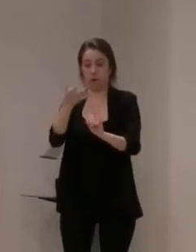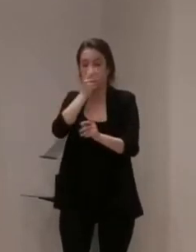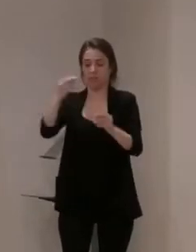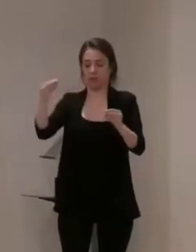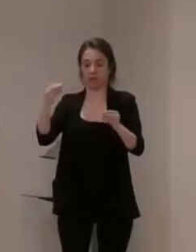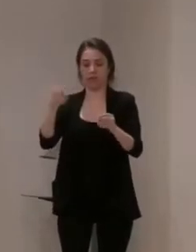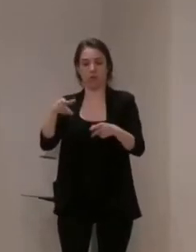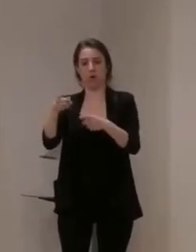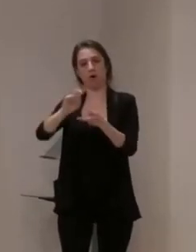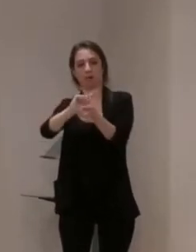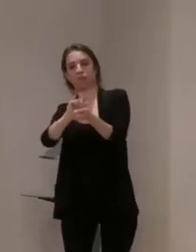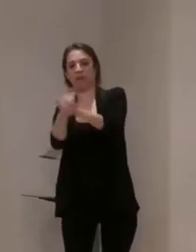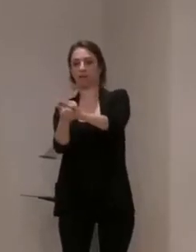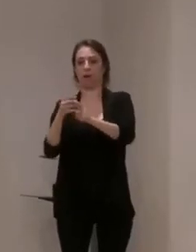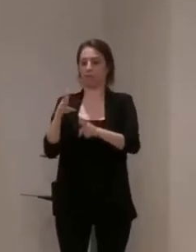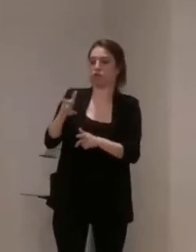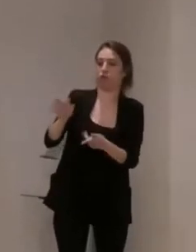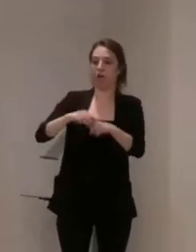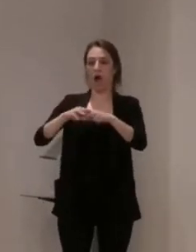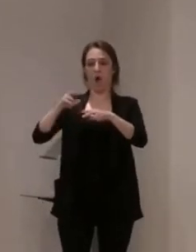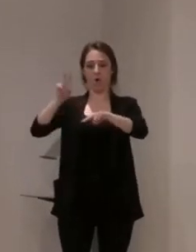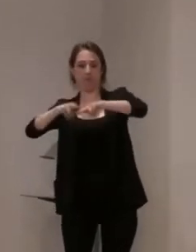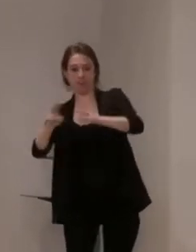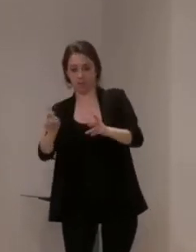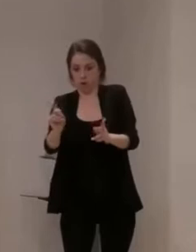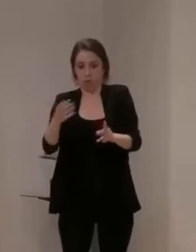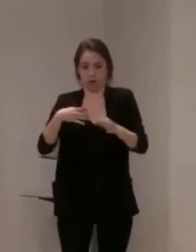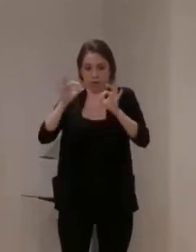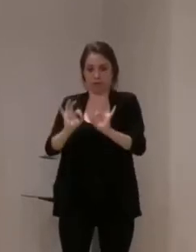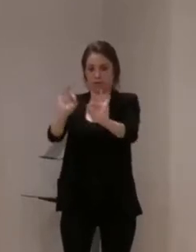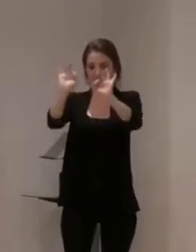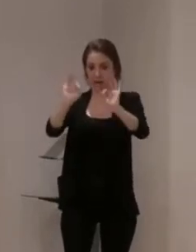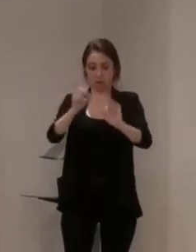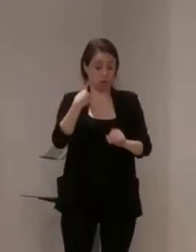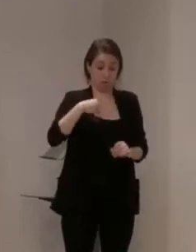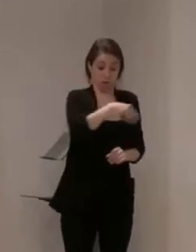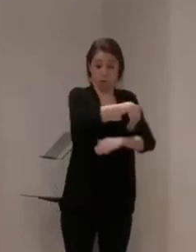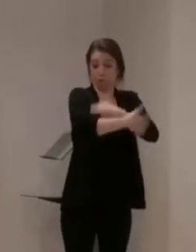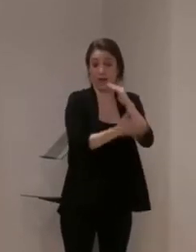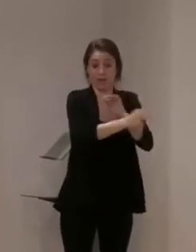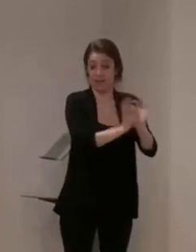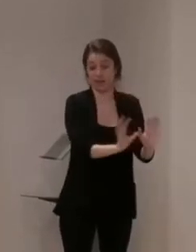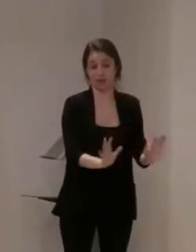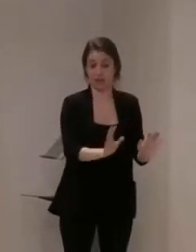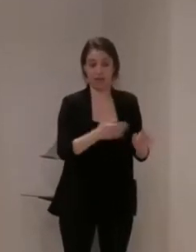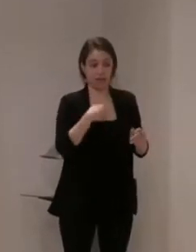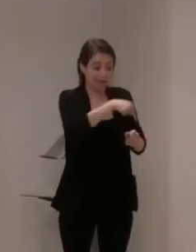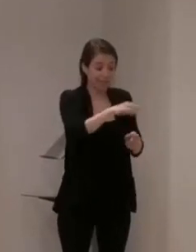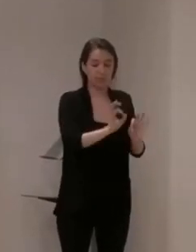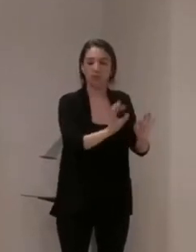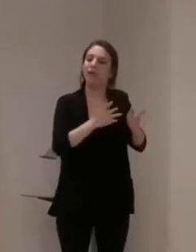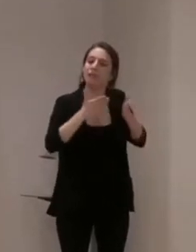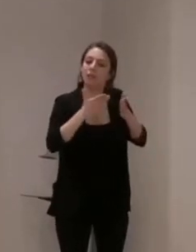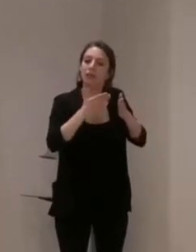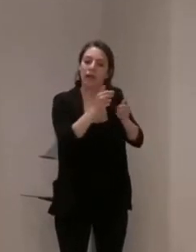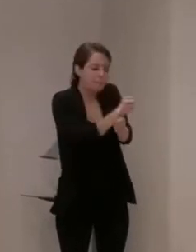Mauthausen? Doncs hi ha coses que no es poden fer a Via Laietana. I una de les coses que no es poden fer, probablement la